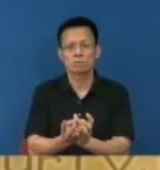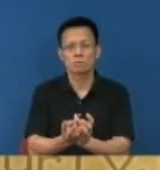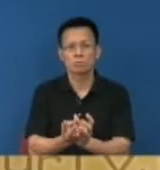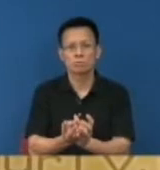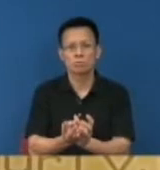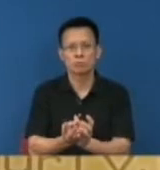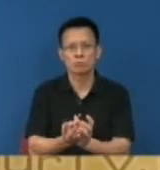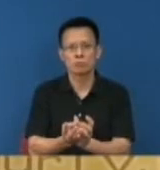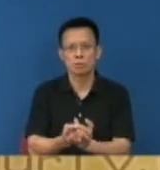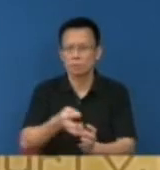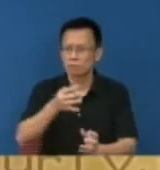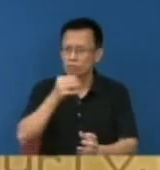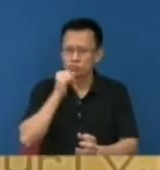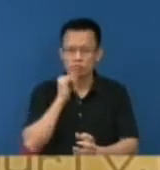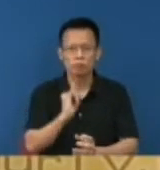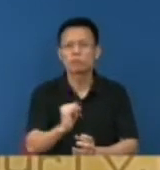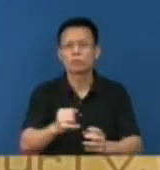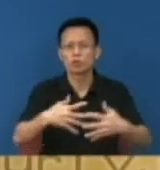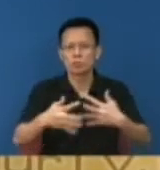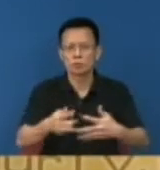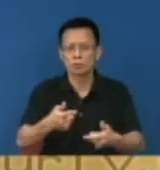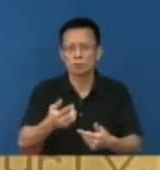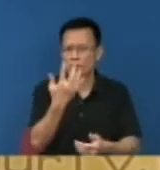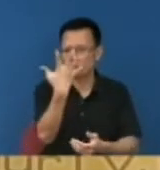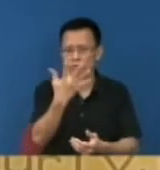親痛仇快的事，又跟這個五區公投